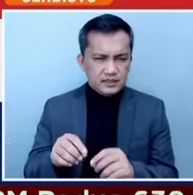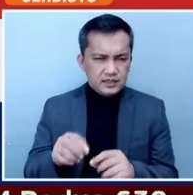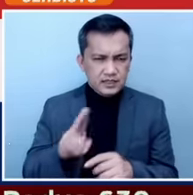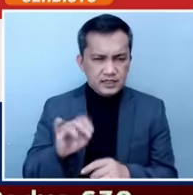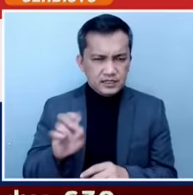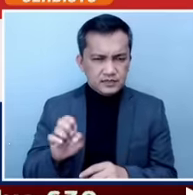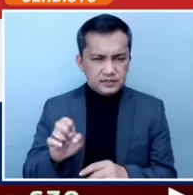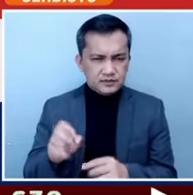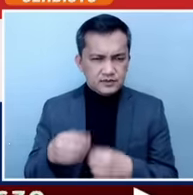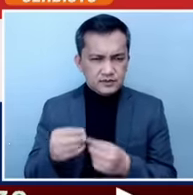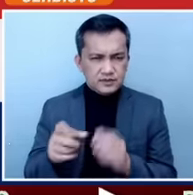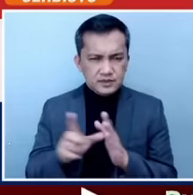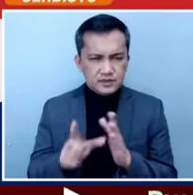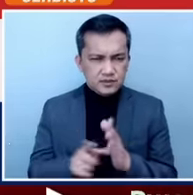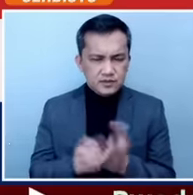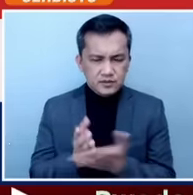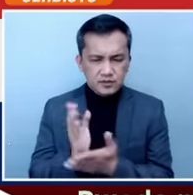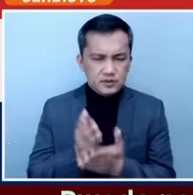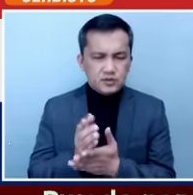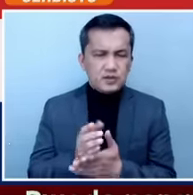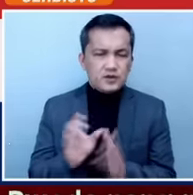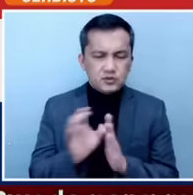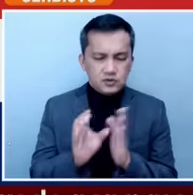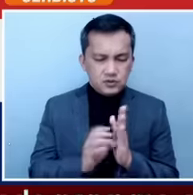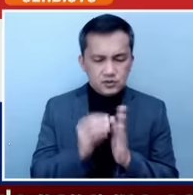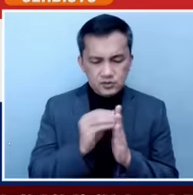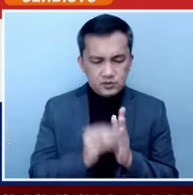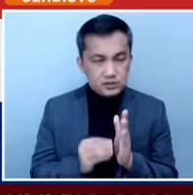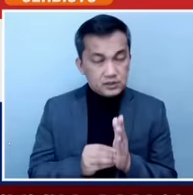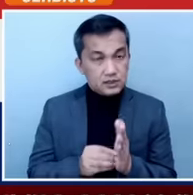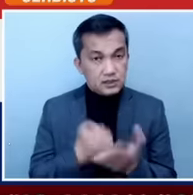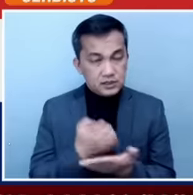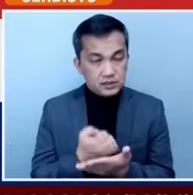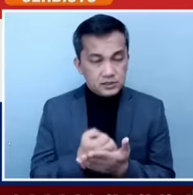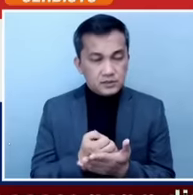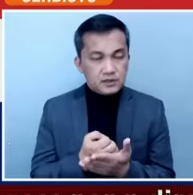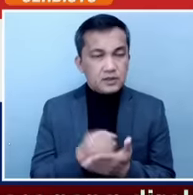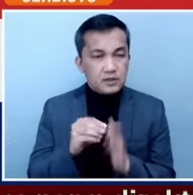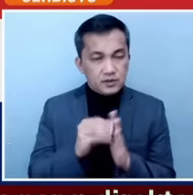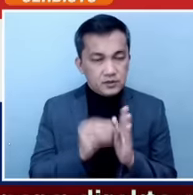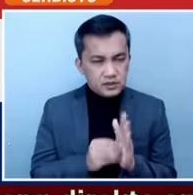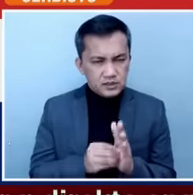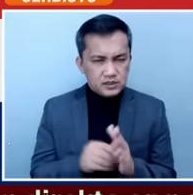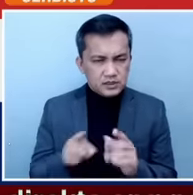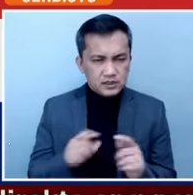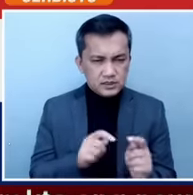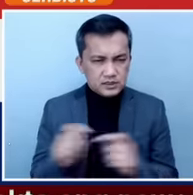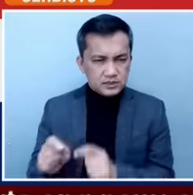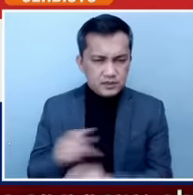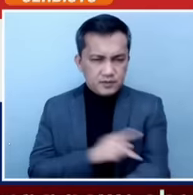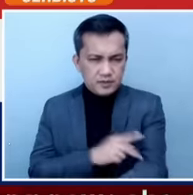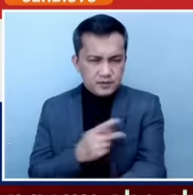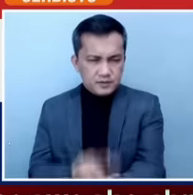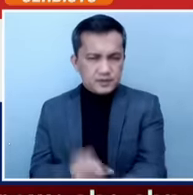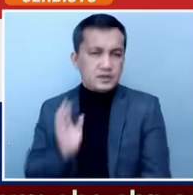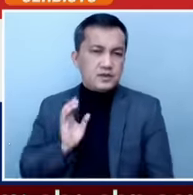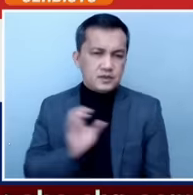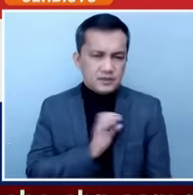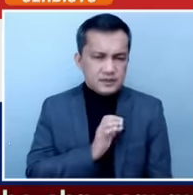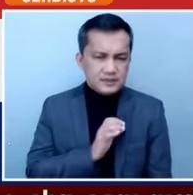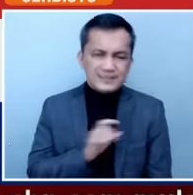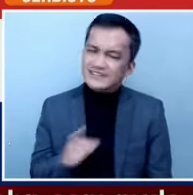na yung constitutional provisions on those economic provisions. Kasi itatransfer yung power sa Congress. It is a